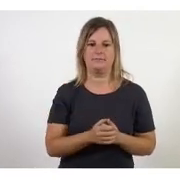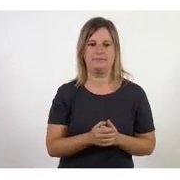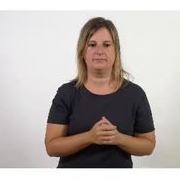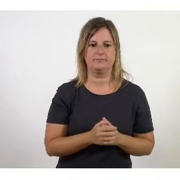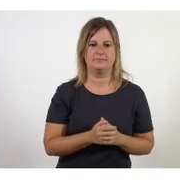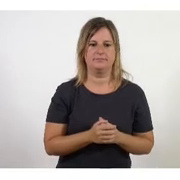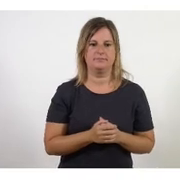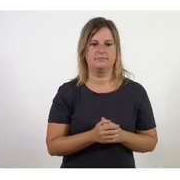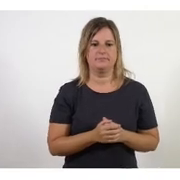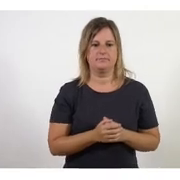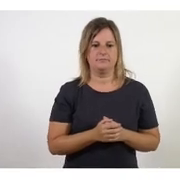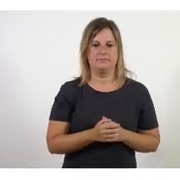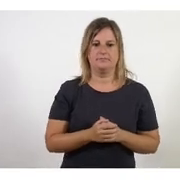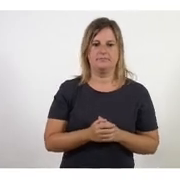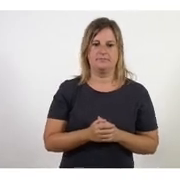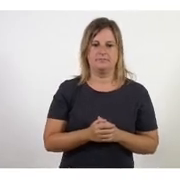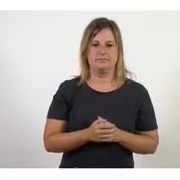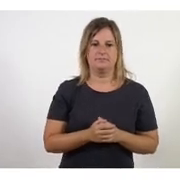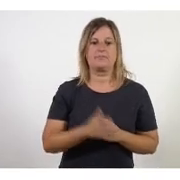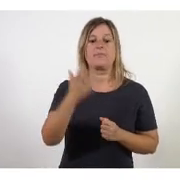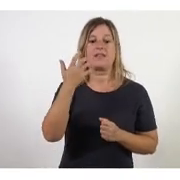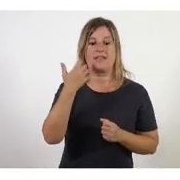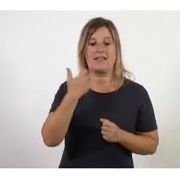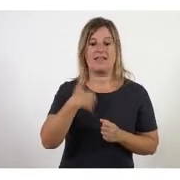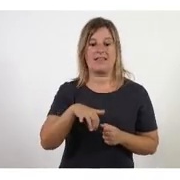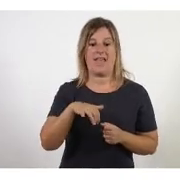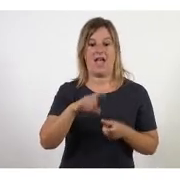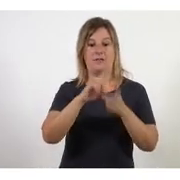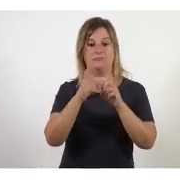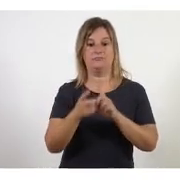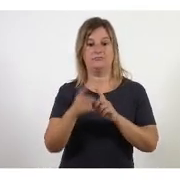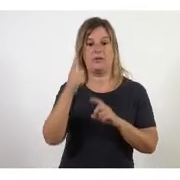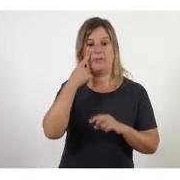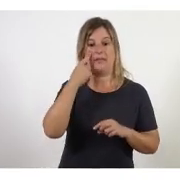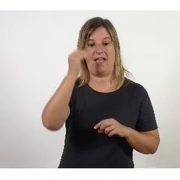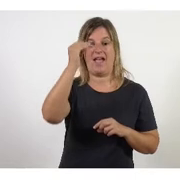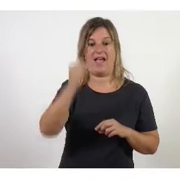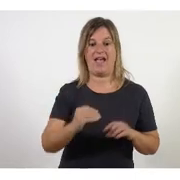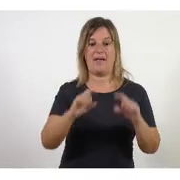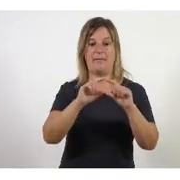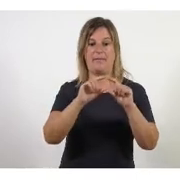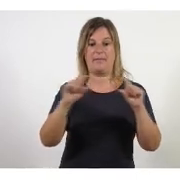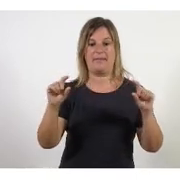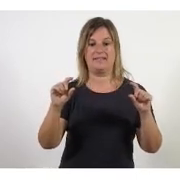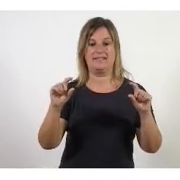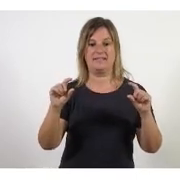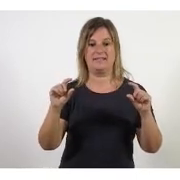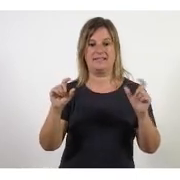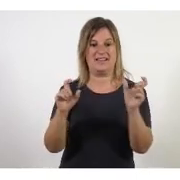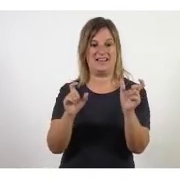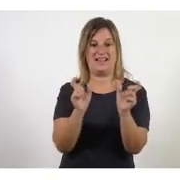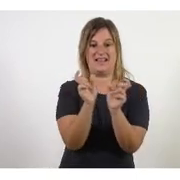Vale? Quan hagueu canviat la transició, fixeu-vos en la part inferior de la meva pantalla, on tinc el